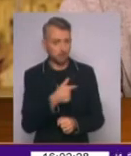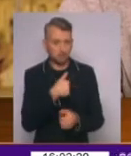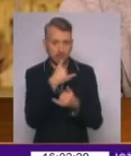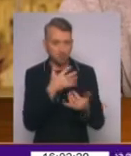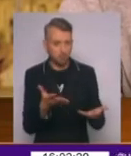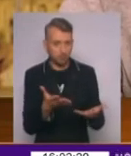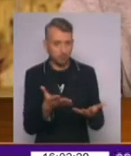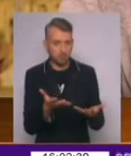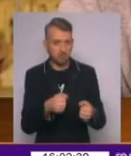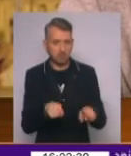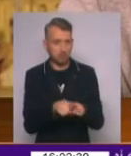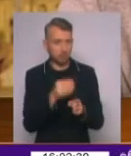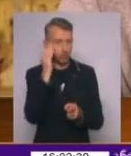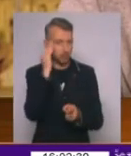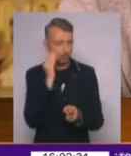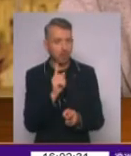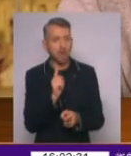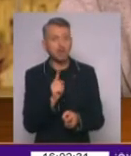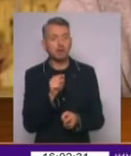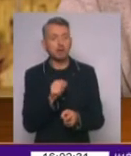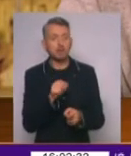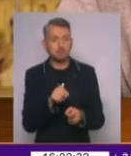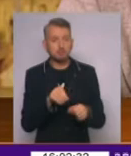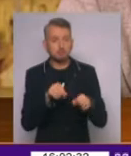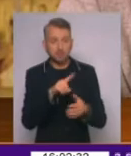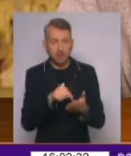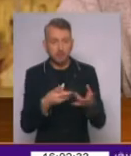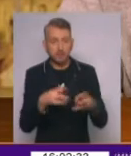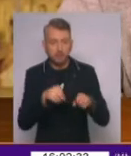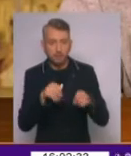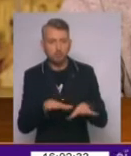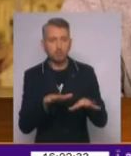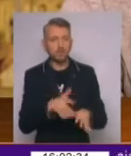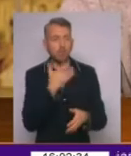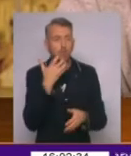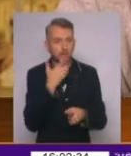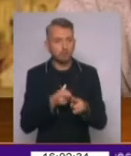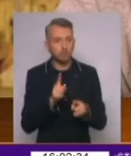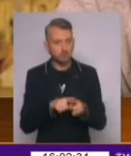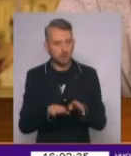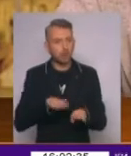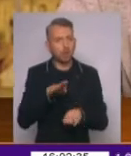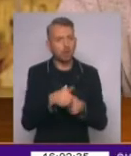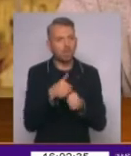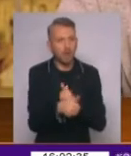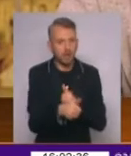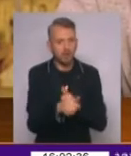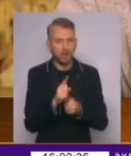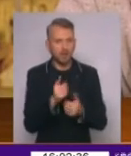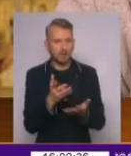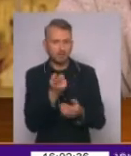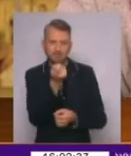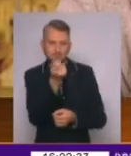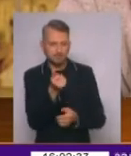не можемо приймати таку позицію. Тим не менше, її треба вирішувати, і пункти обігріву – це крок вперед, але це крок такий поверхневий.